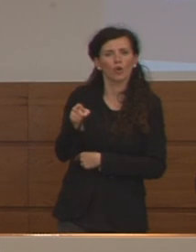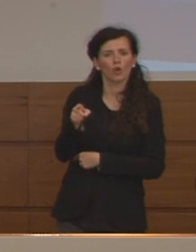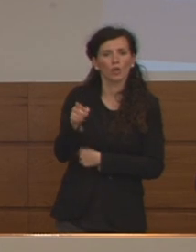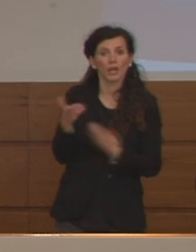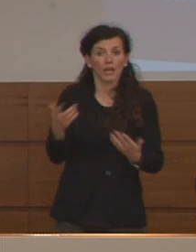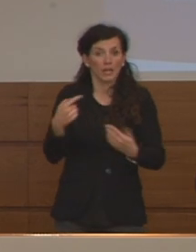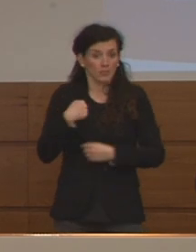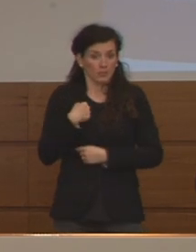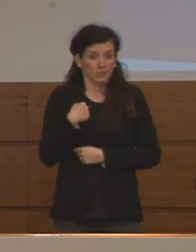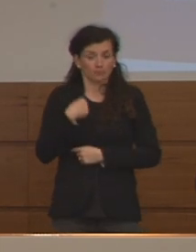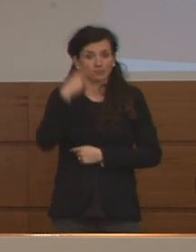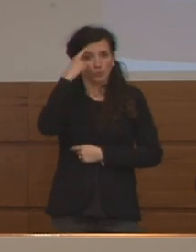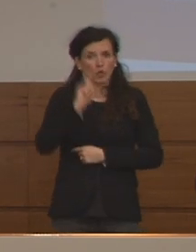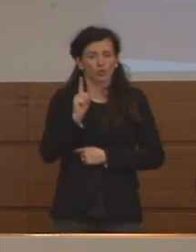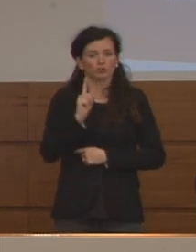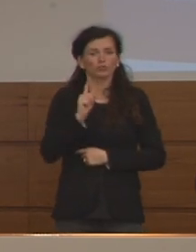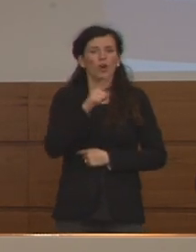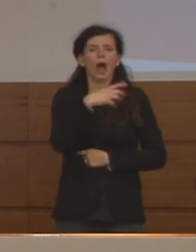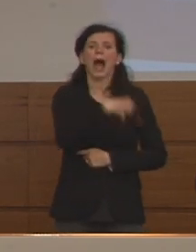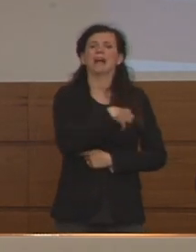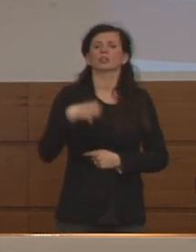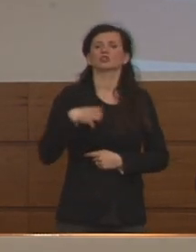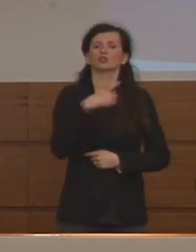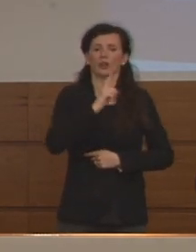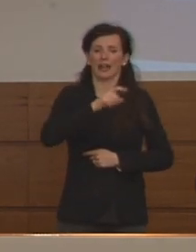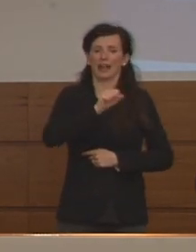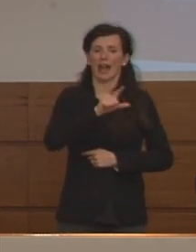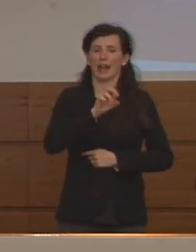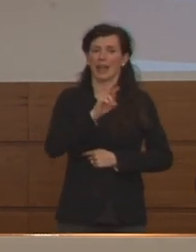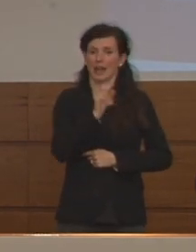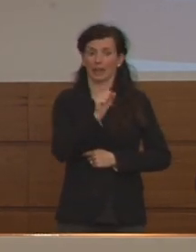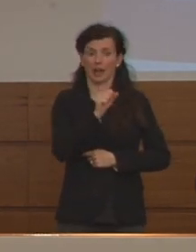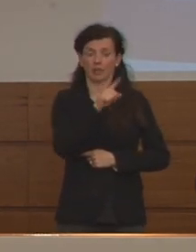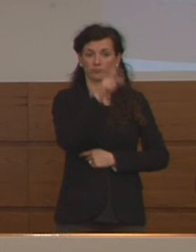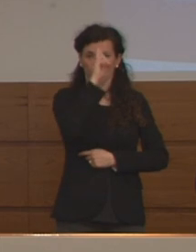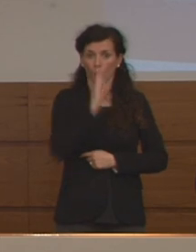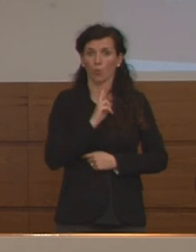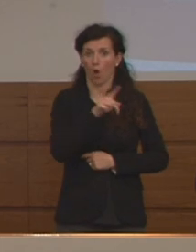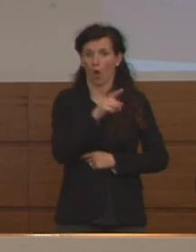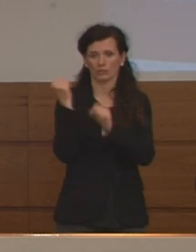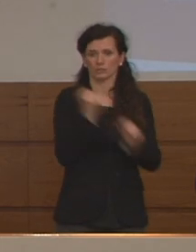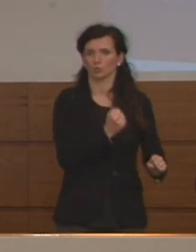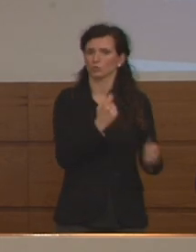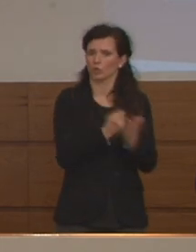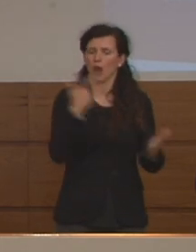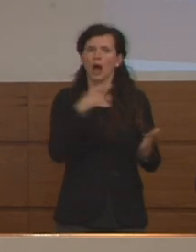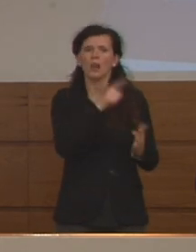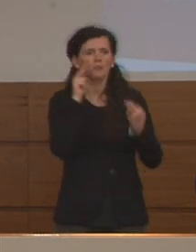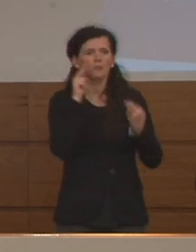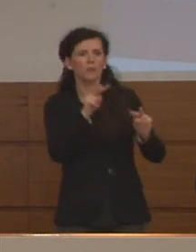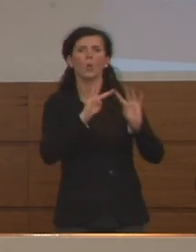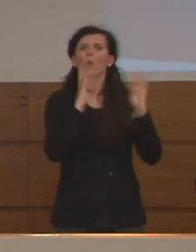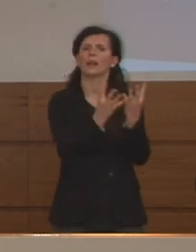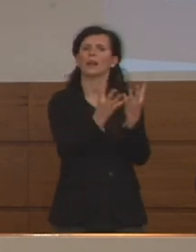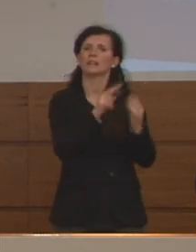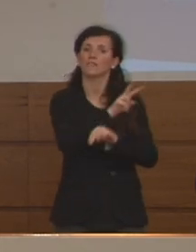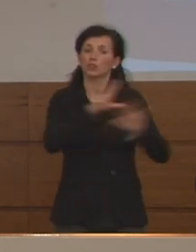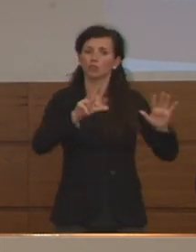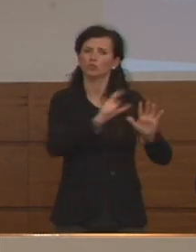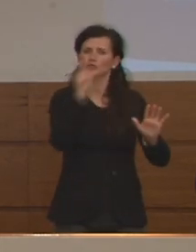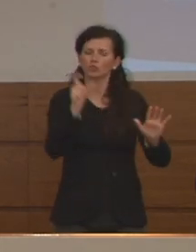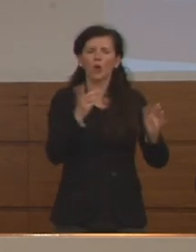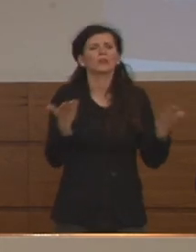a quali elementi l'assessore gallera che ha un ruolo istituzionale importante stia considerando questo ma se lo fa evidentemente